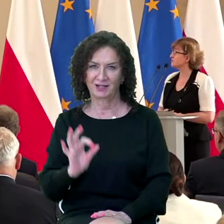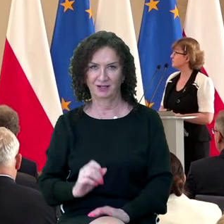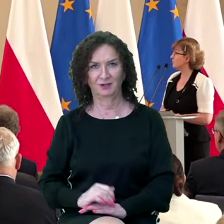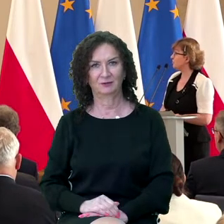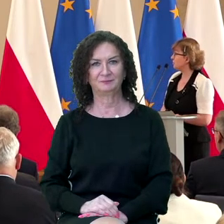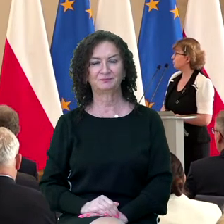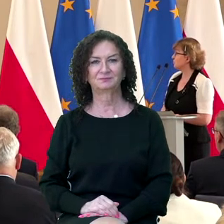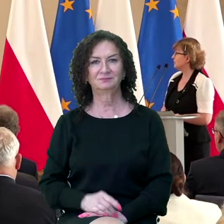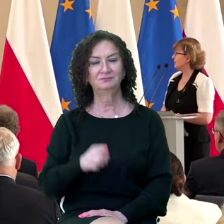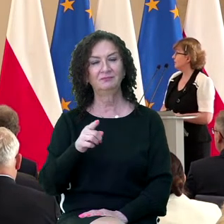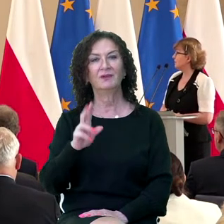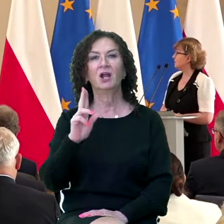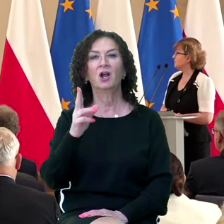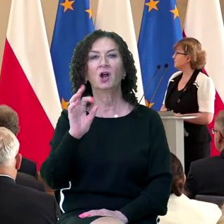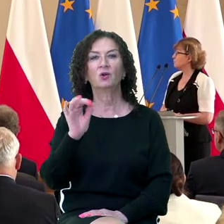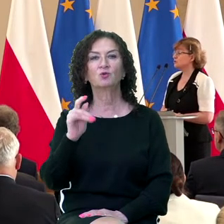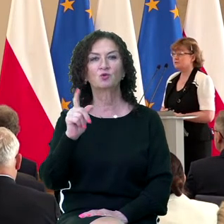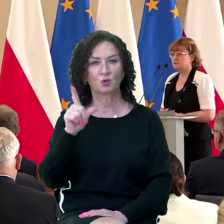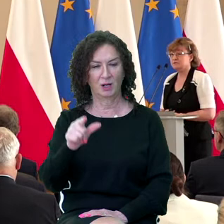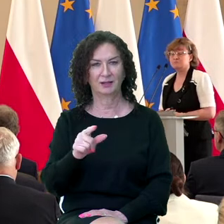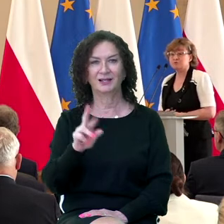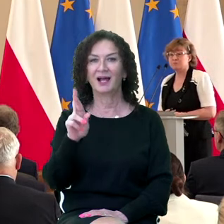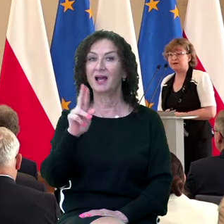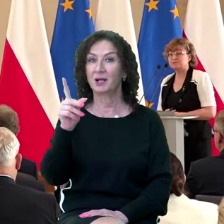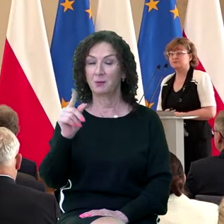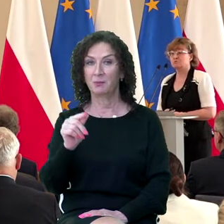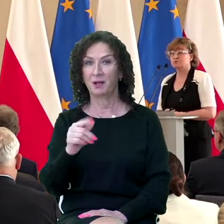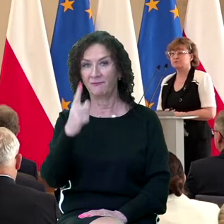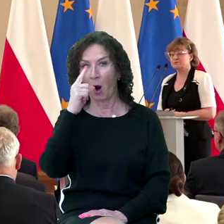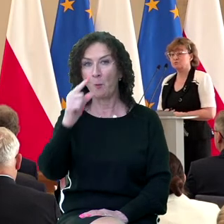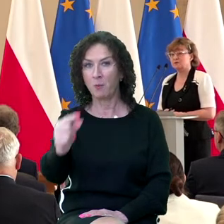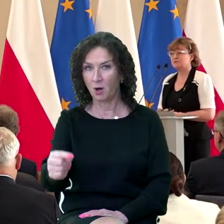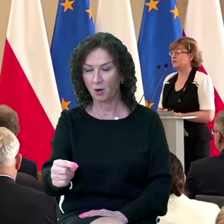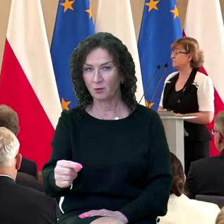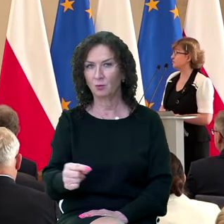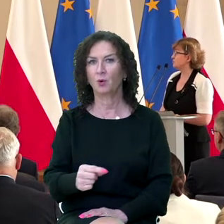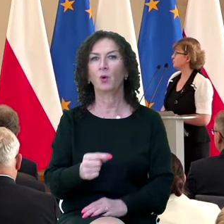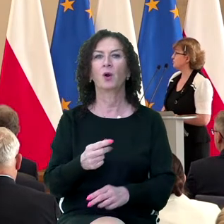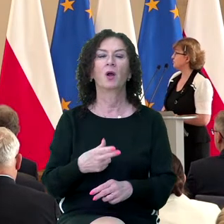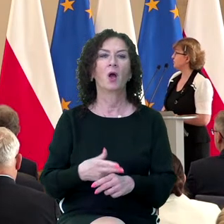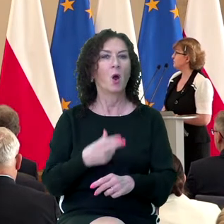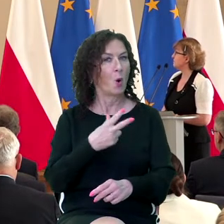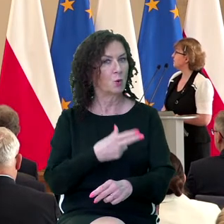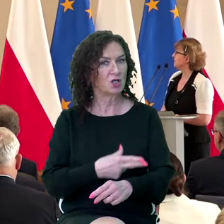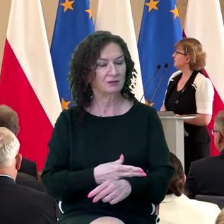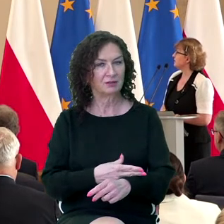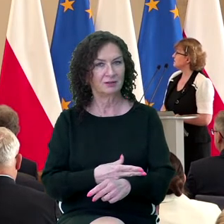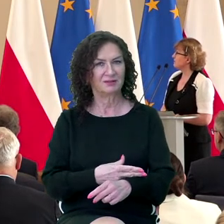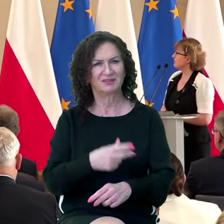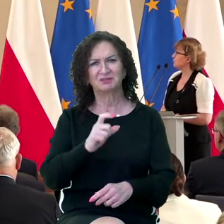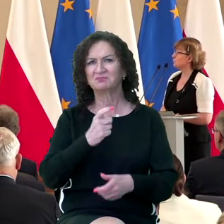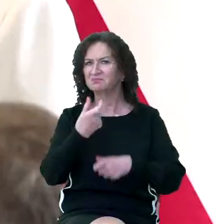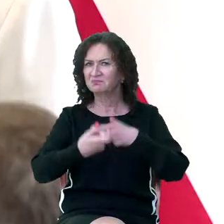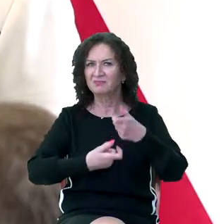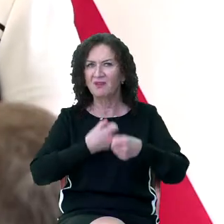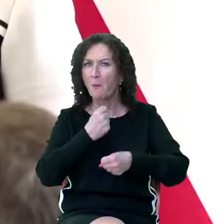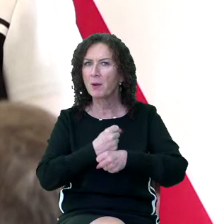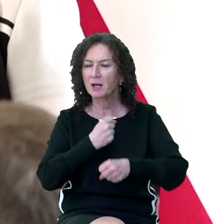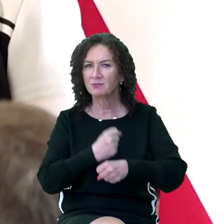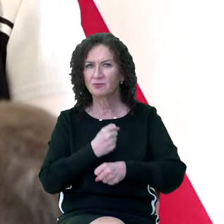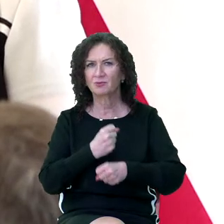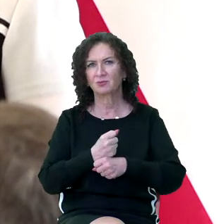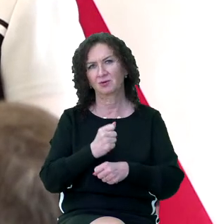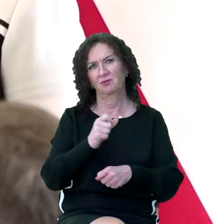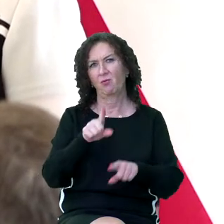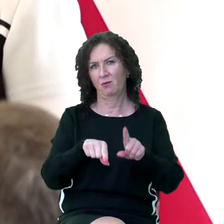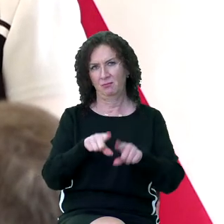Polskiej w Opolu, urzędnicy przy pracy w różnych sytuacjach, w życiu codziennym. Ta cała dokumentacja